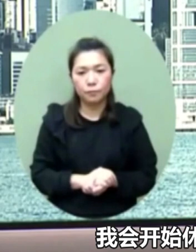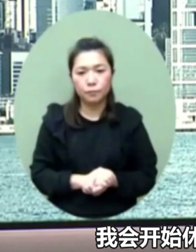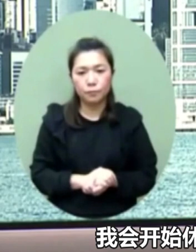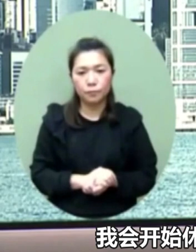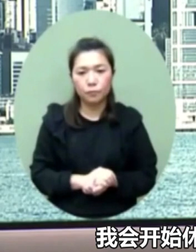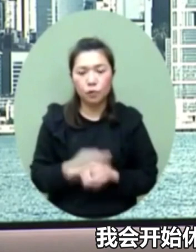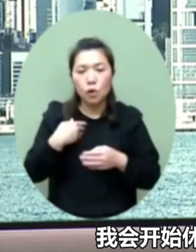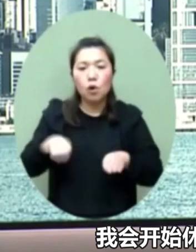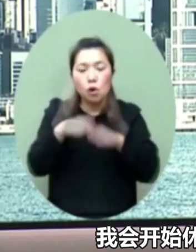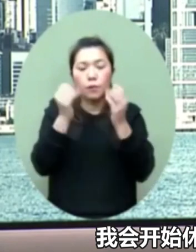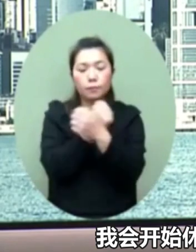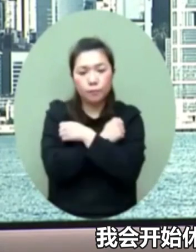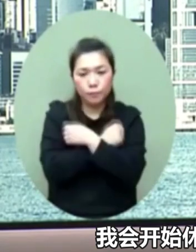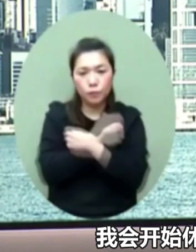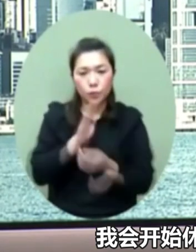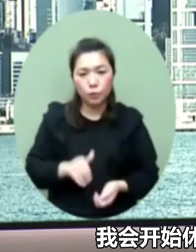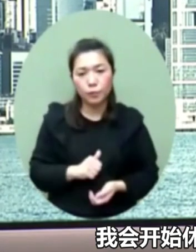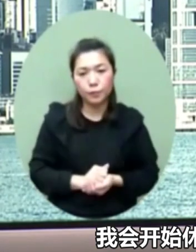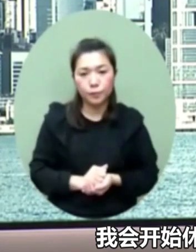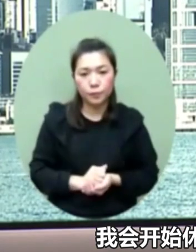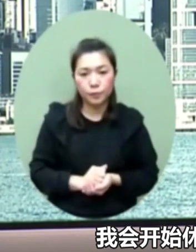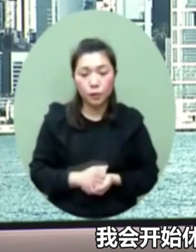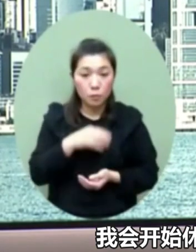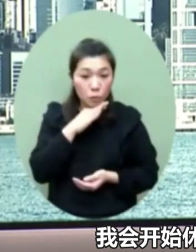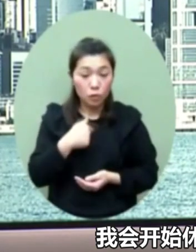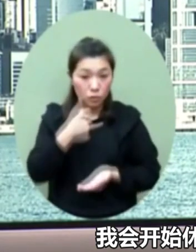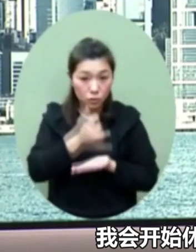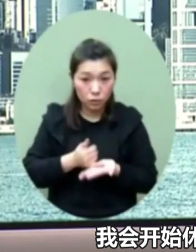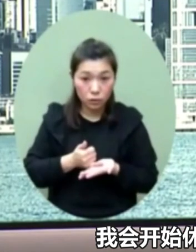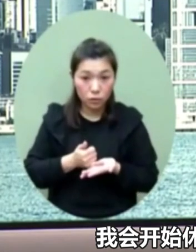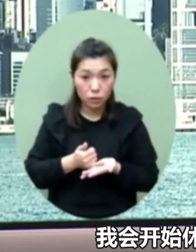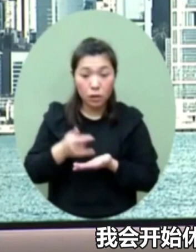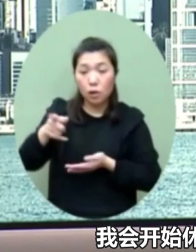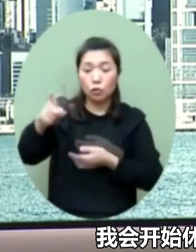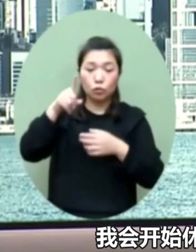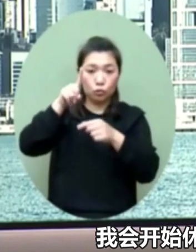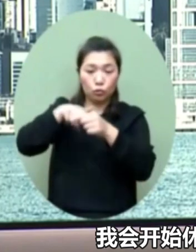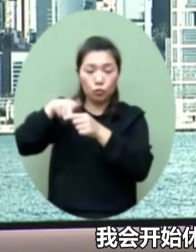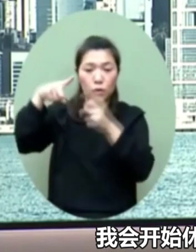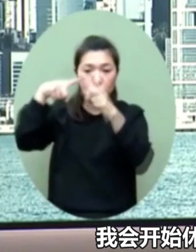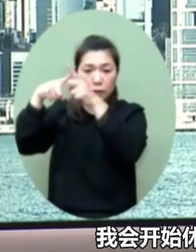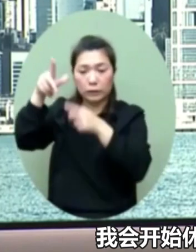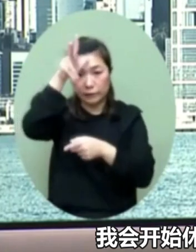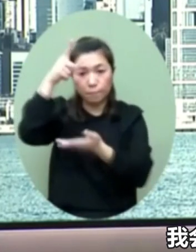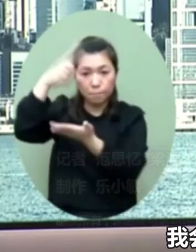我会开始休假，如果我的辞职得到中央人民政府批准，